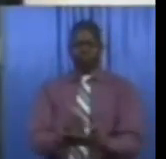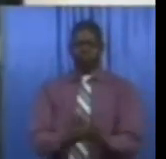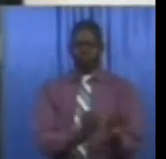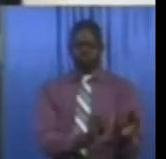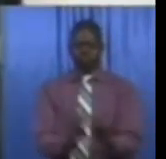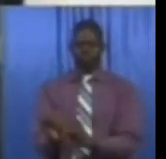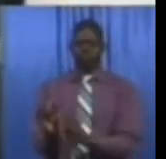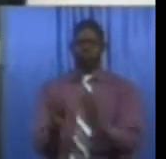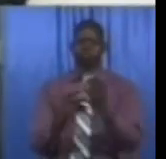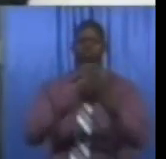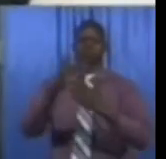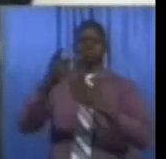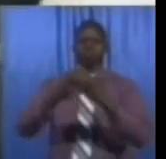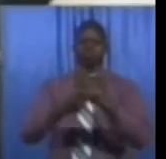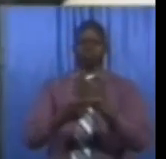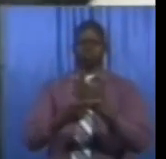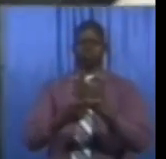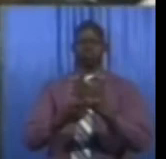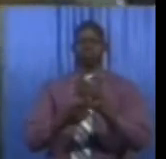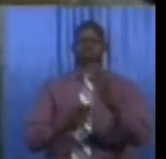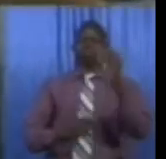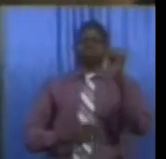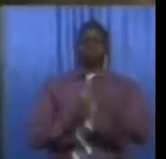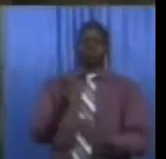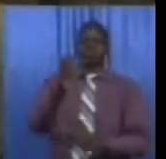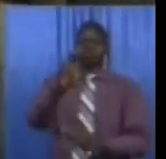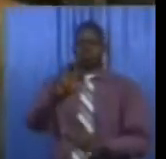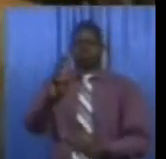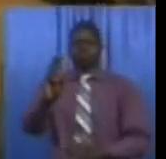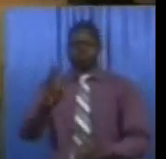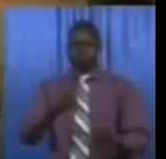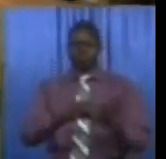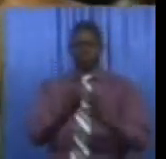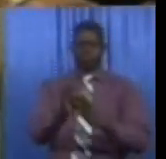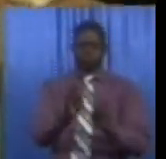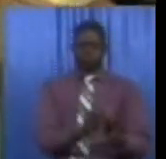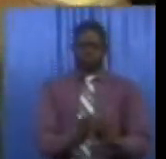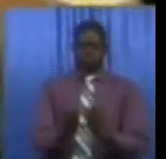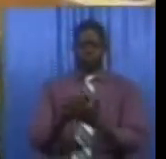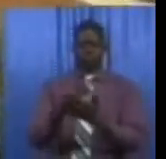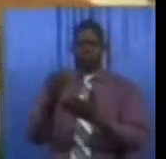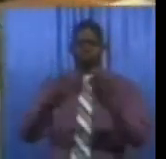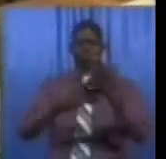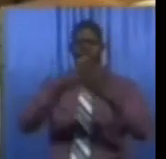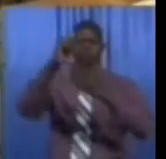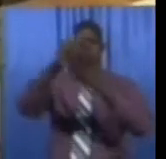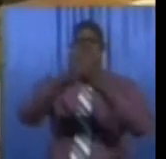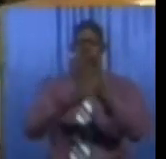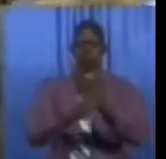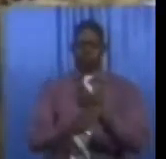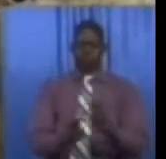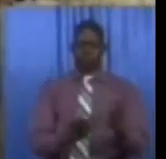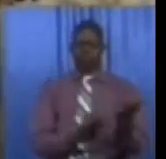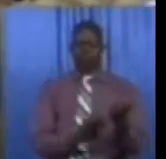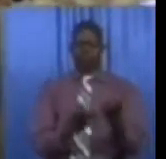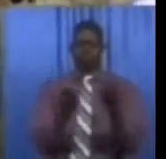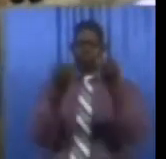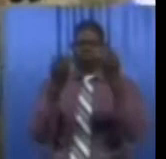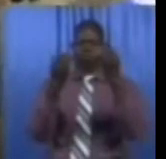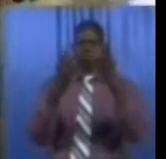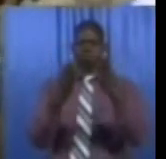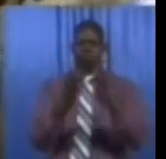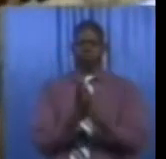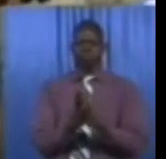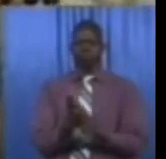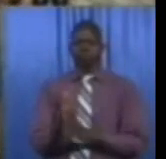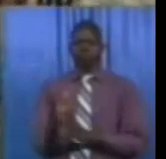de ces appels d'offres. Plus de 36 milliards de francs CFA sont mobilisés pour financer le projet et les attentes sont grandes. Beaucoup de choses vont changer